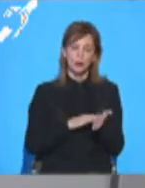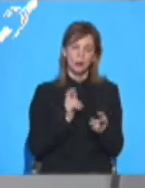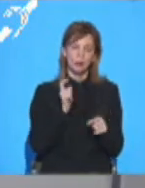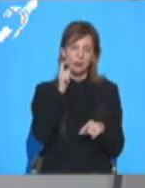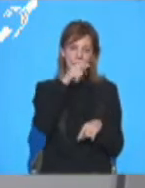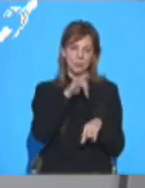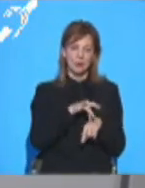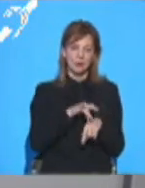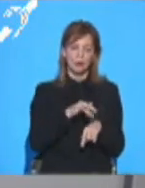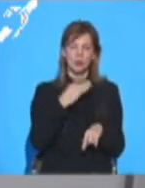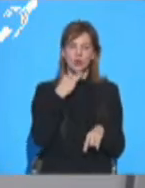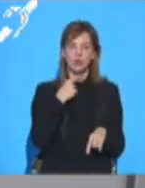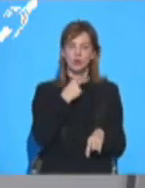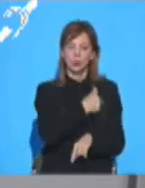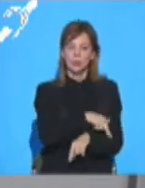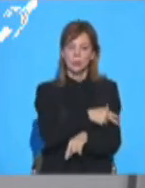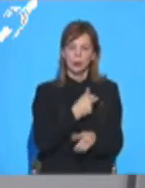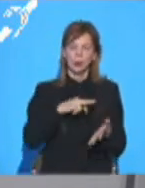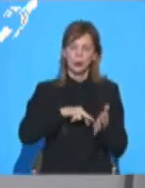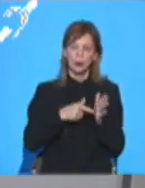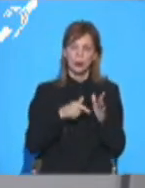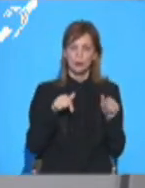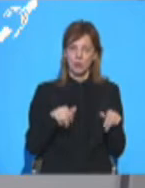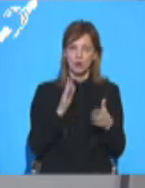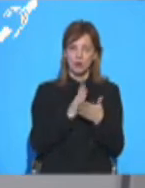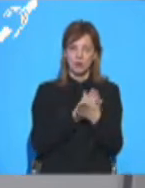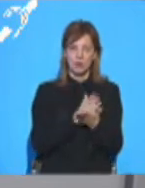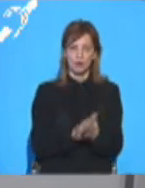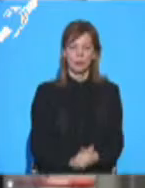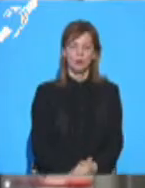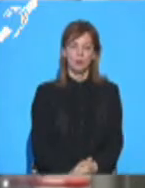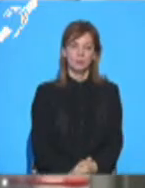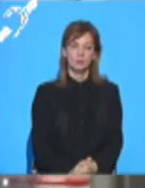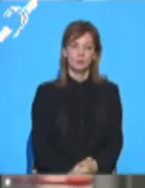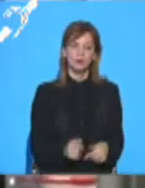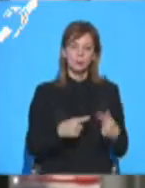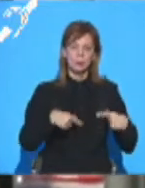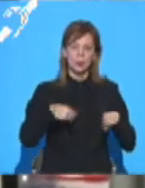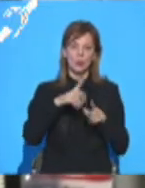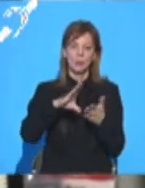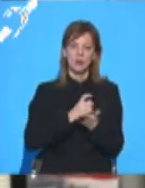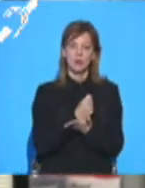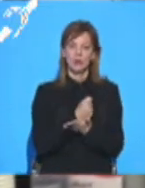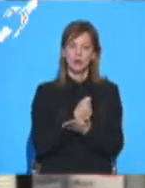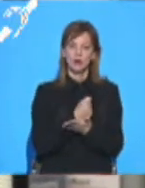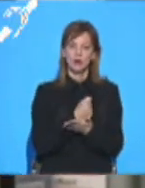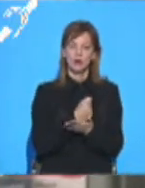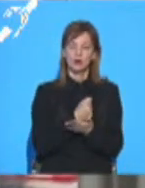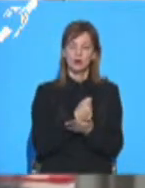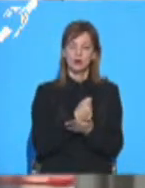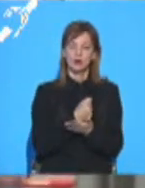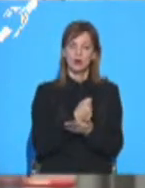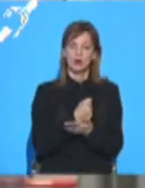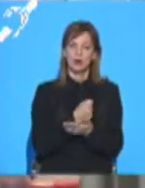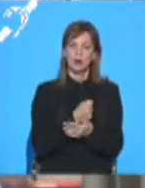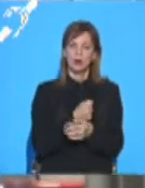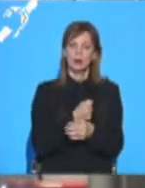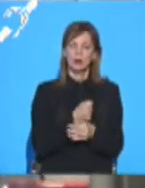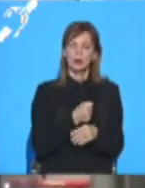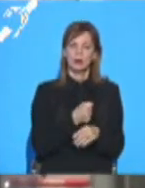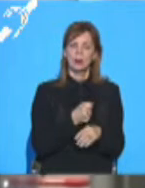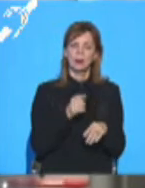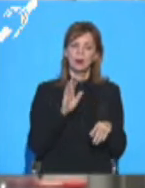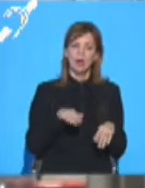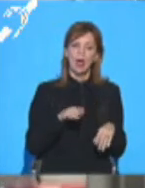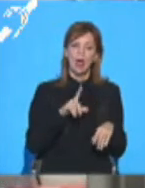medici, conducerea spitalului a reușit să rezolve și această problemă. Noi am reușit prin linia de gardă care a fost inițiată